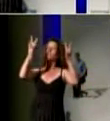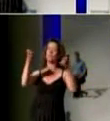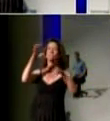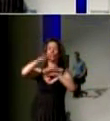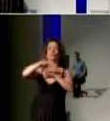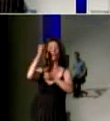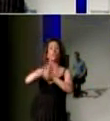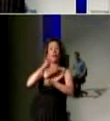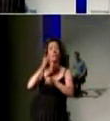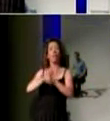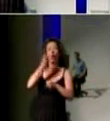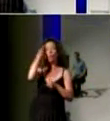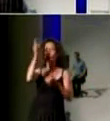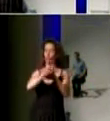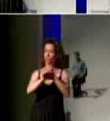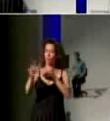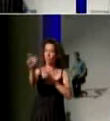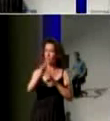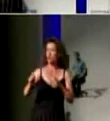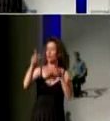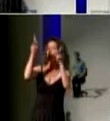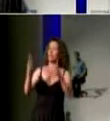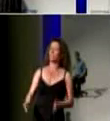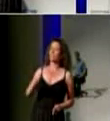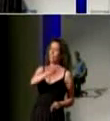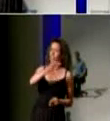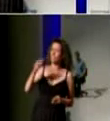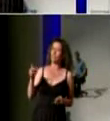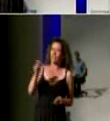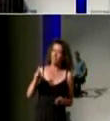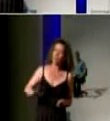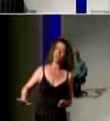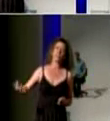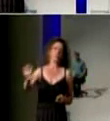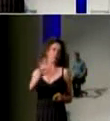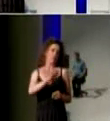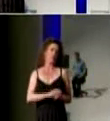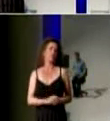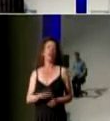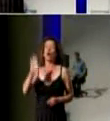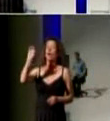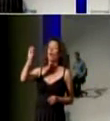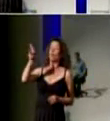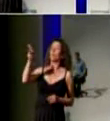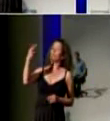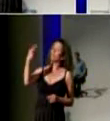L'emploi qui se tient dans le cadre de la Semaine québécoise des personnes handicapées du Québec. L'Office